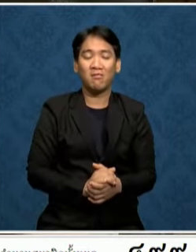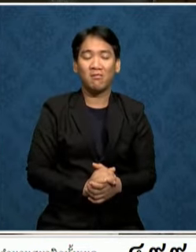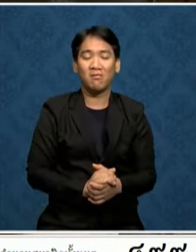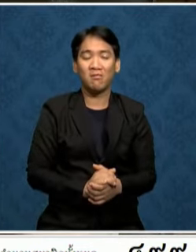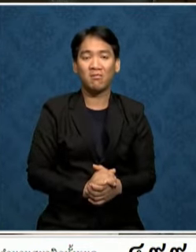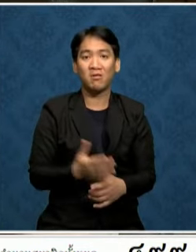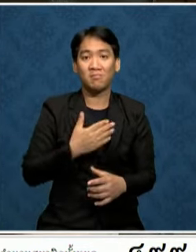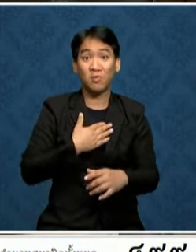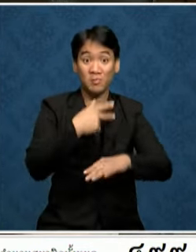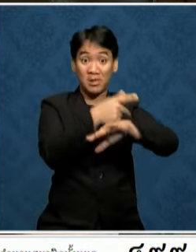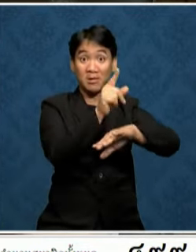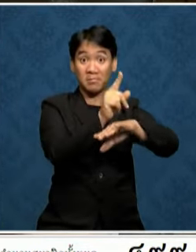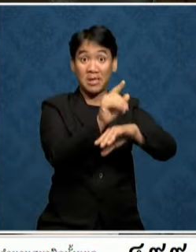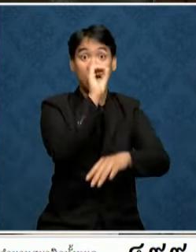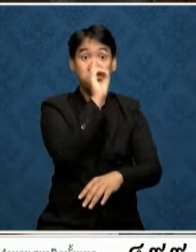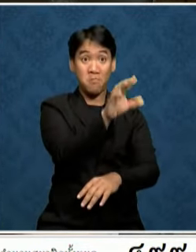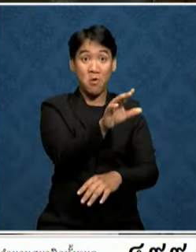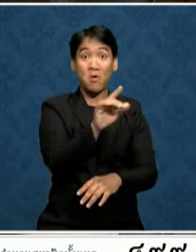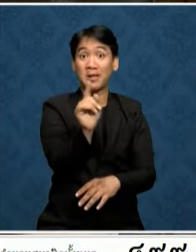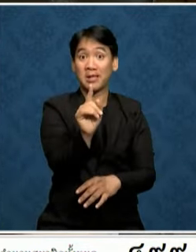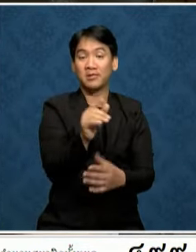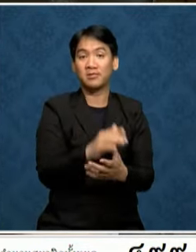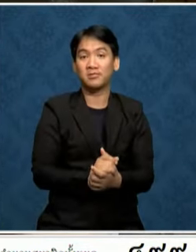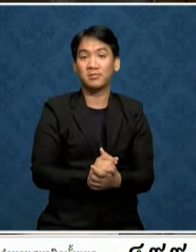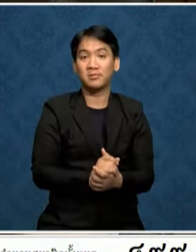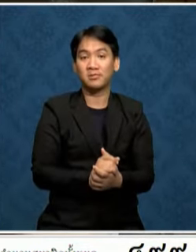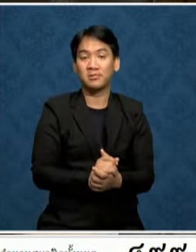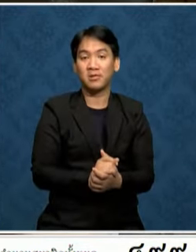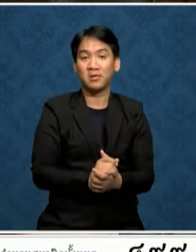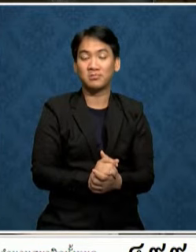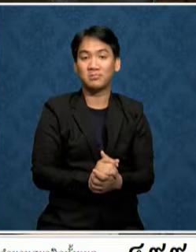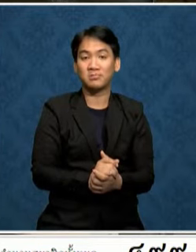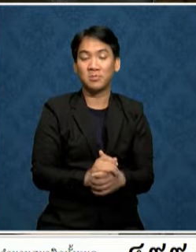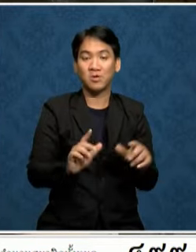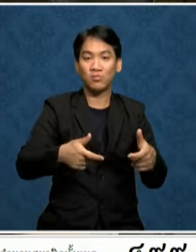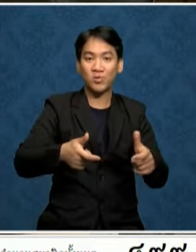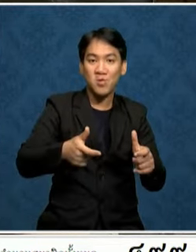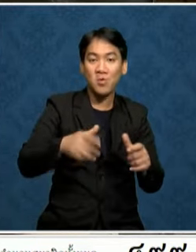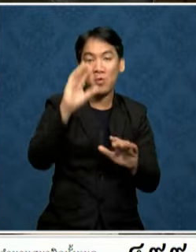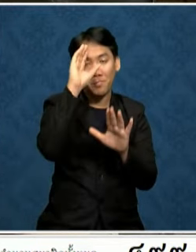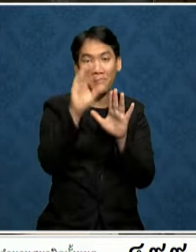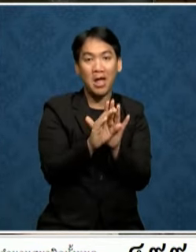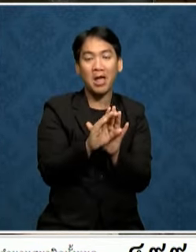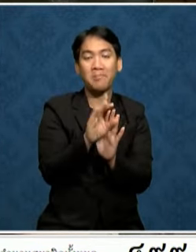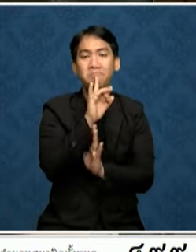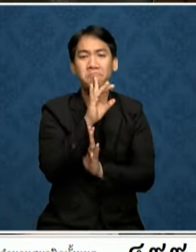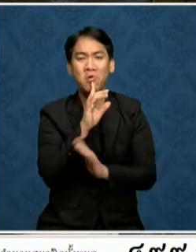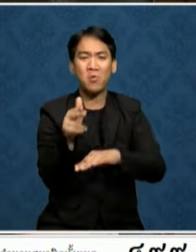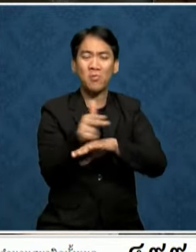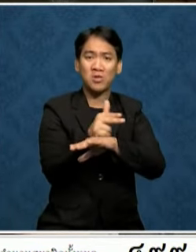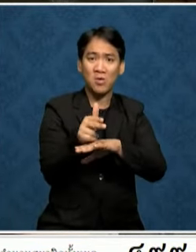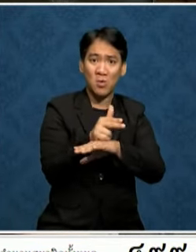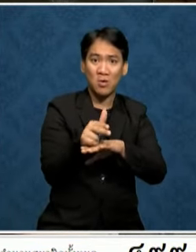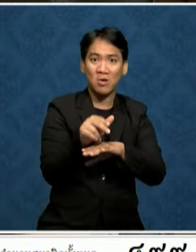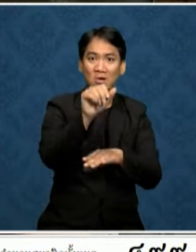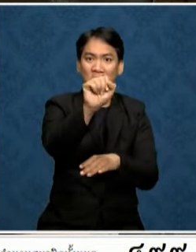เรียนกับท่านประธานนะครับว่าคำว่าสื่อรามกเนี่ยกับเซ็กทอยนี่ผมว่าฟังดูแล้วมันยังไงมัน